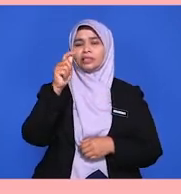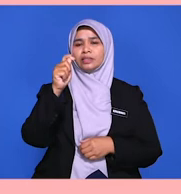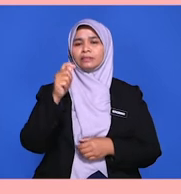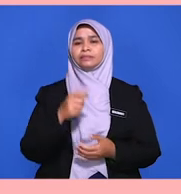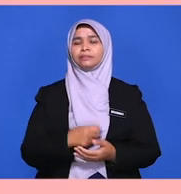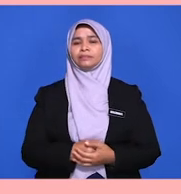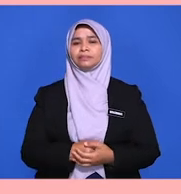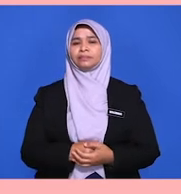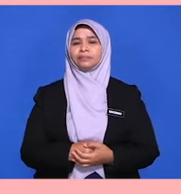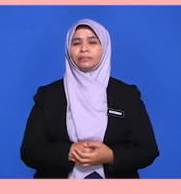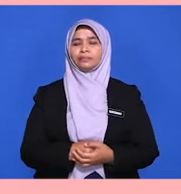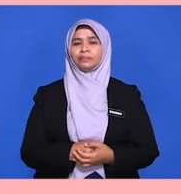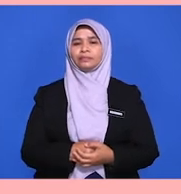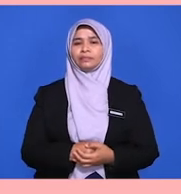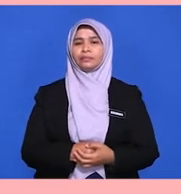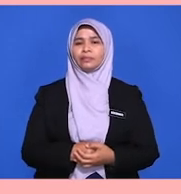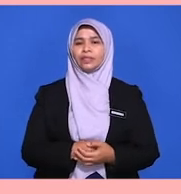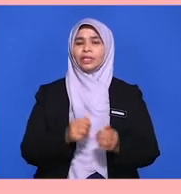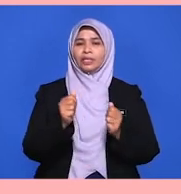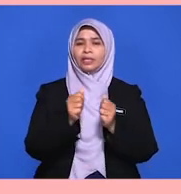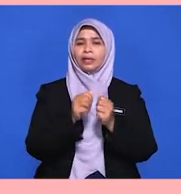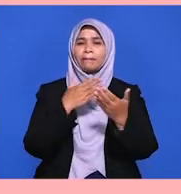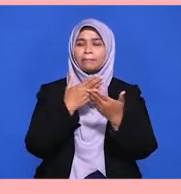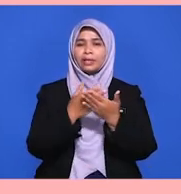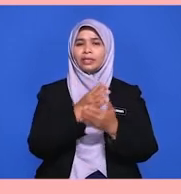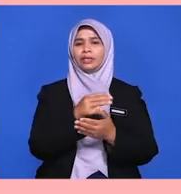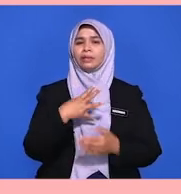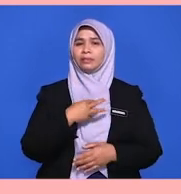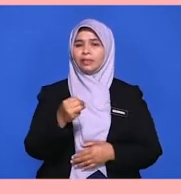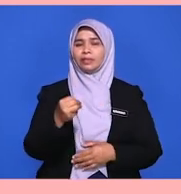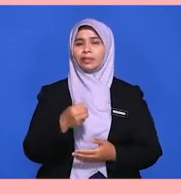dan komunikasi dengan baik dan menarik.